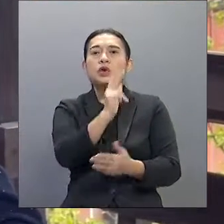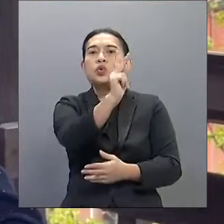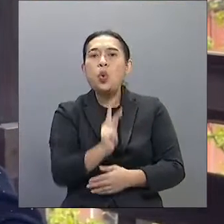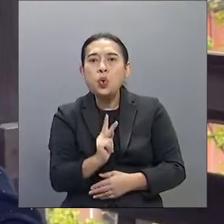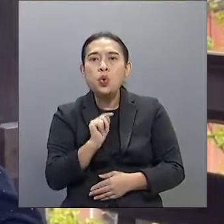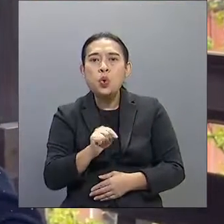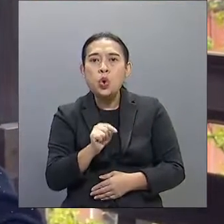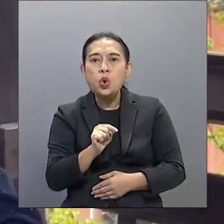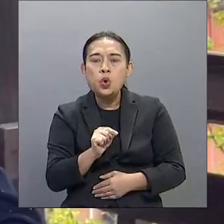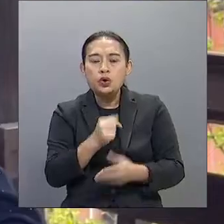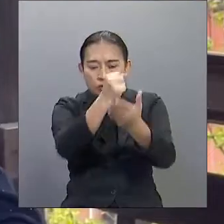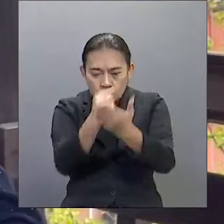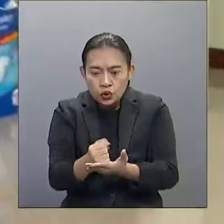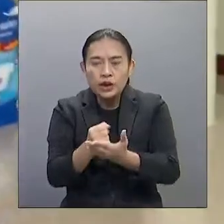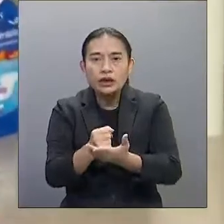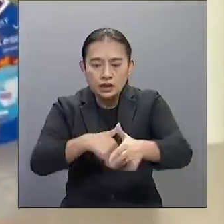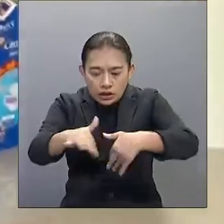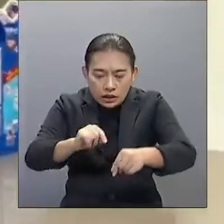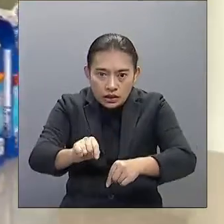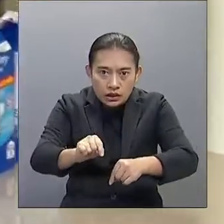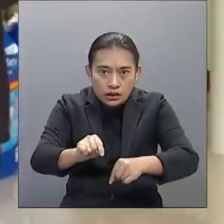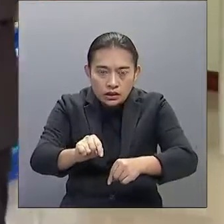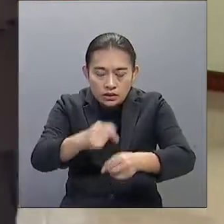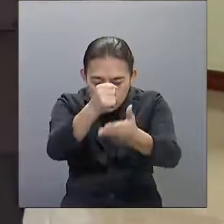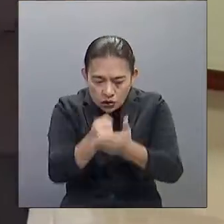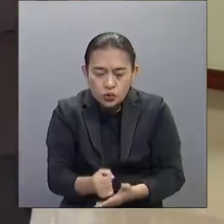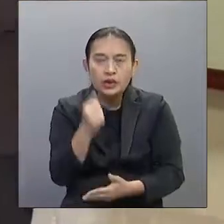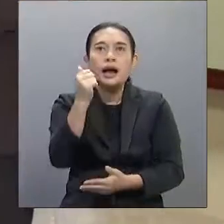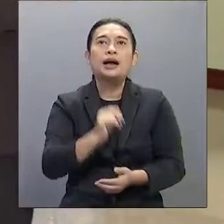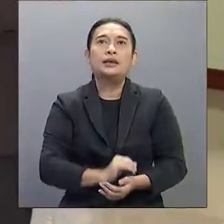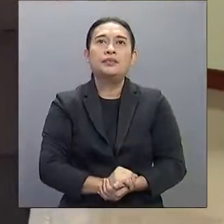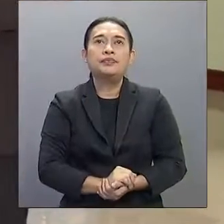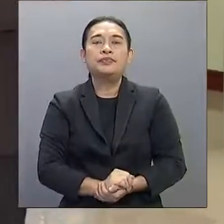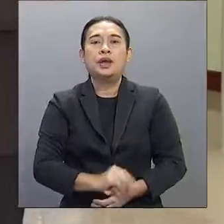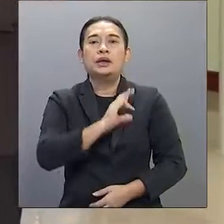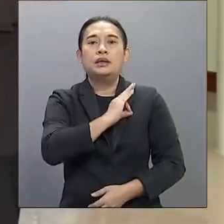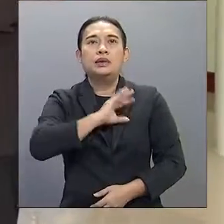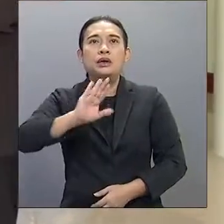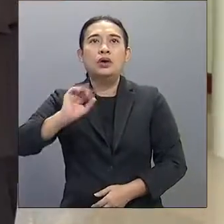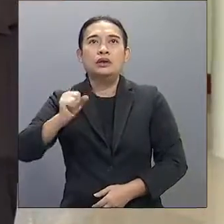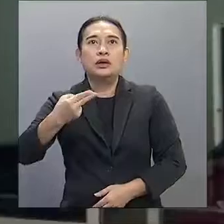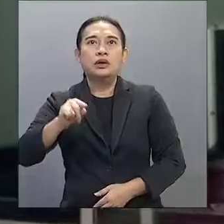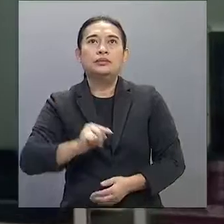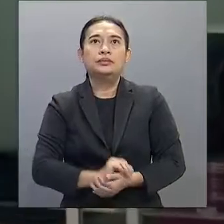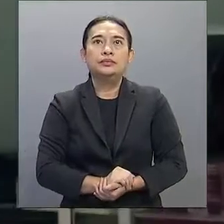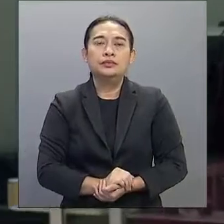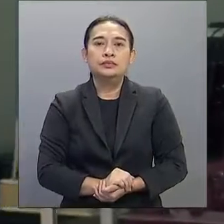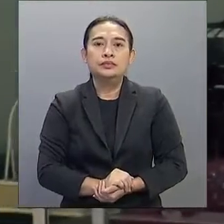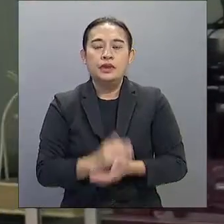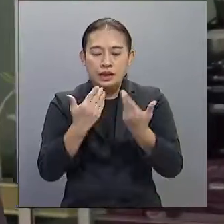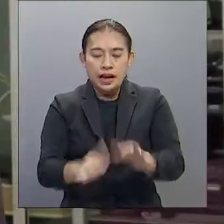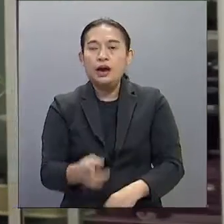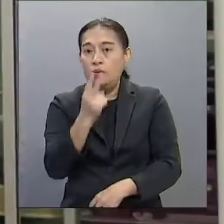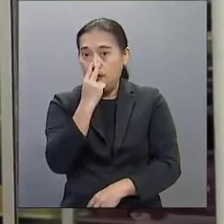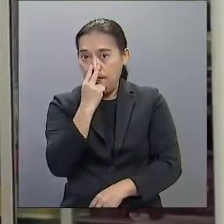จะได้เปโทร กเดี่ร้อยไทยอยางอันนี้กเป็นเสียงของทางสมาชิกสหกร ทีนี้มาดูอีกฝั่งหน่ บ้างเป